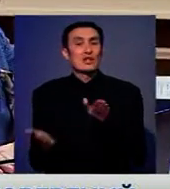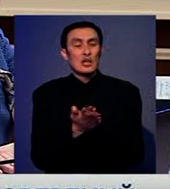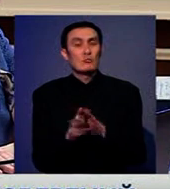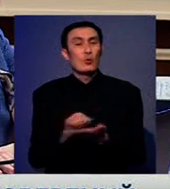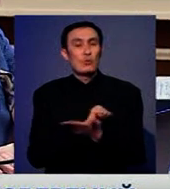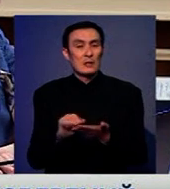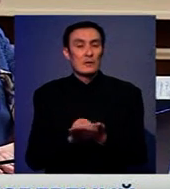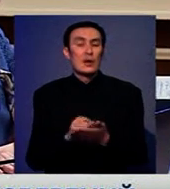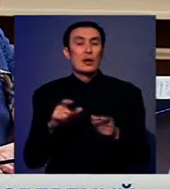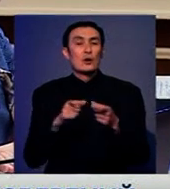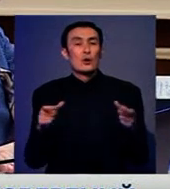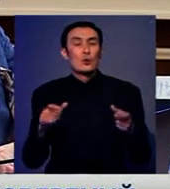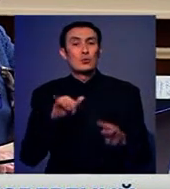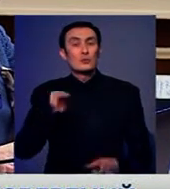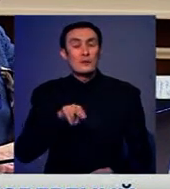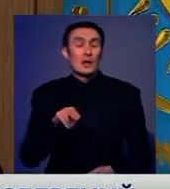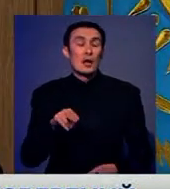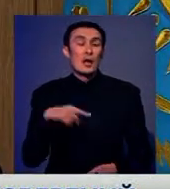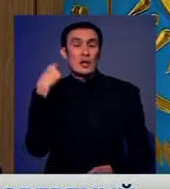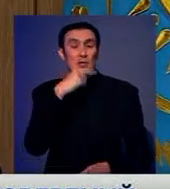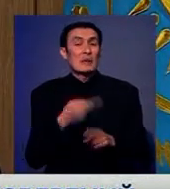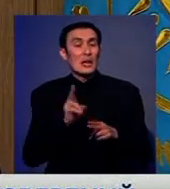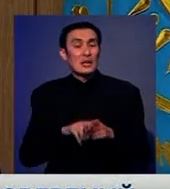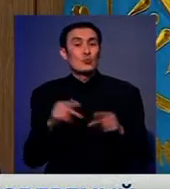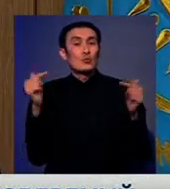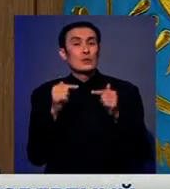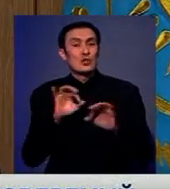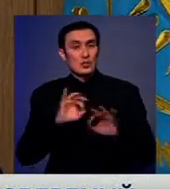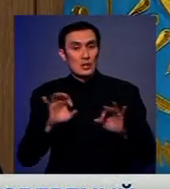документа, удостоверяющего личность. Однако при этом уточнили.